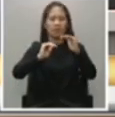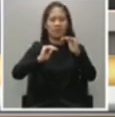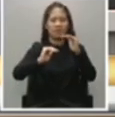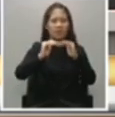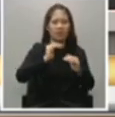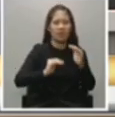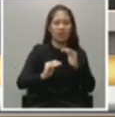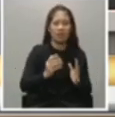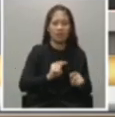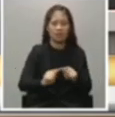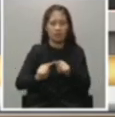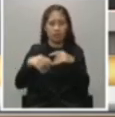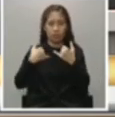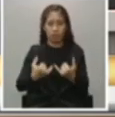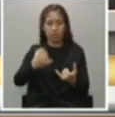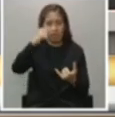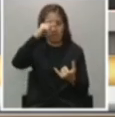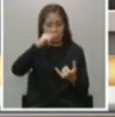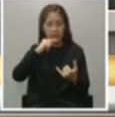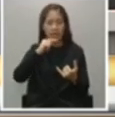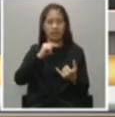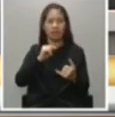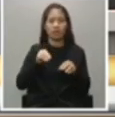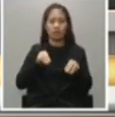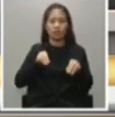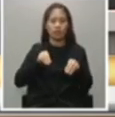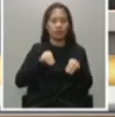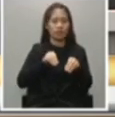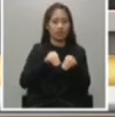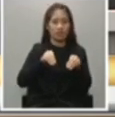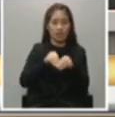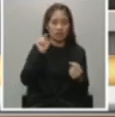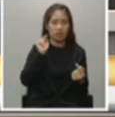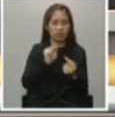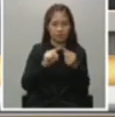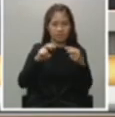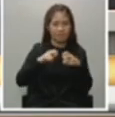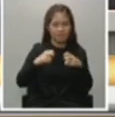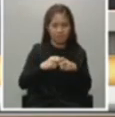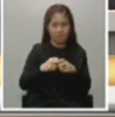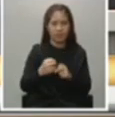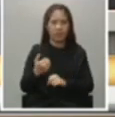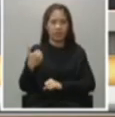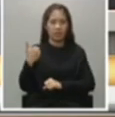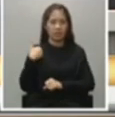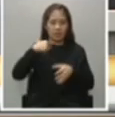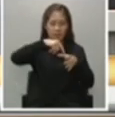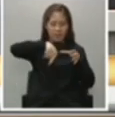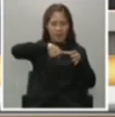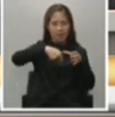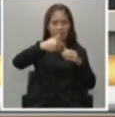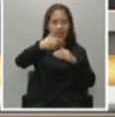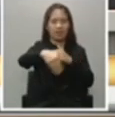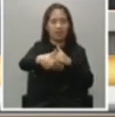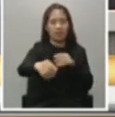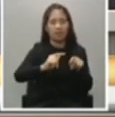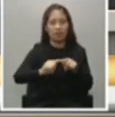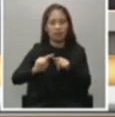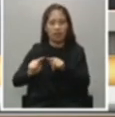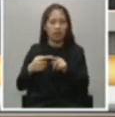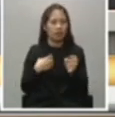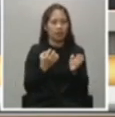ตอนนี้ประเทศไทยกำลังเดินทางเข้าสู่จุดวิกฤตทั้งปัจจัยภายในทั้งปัจจัยภายนอกที่รุมเ